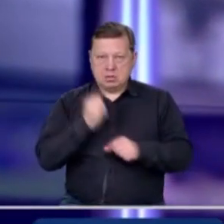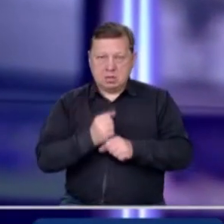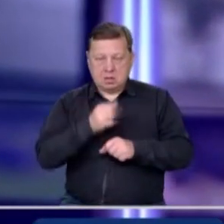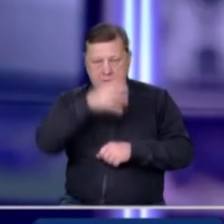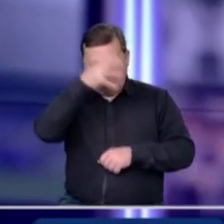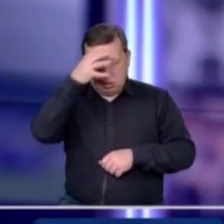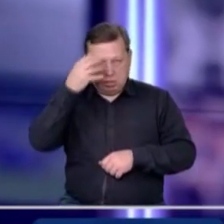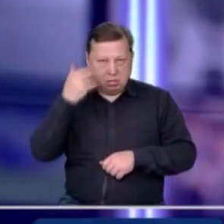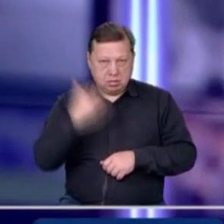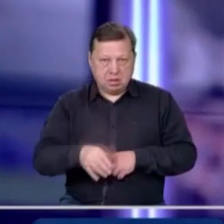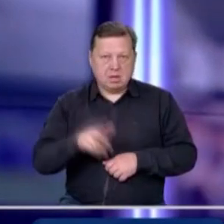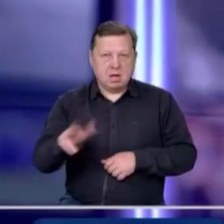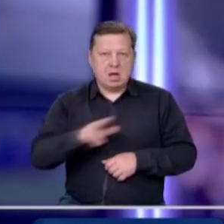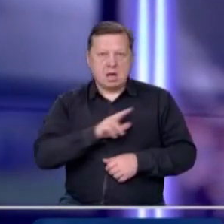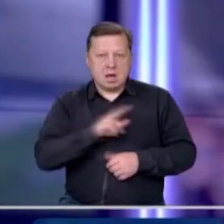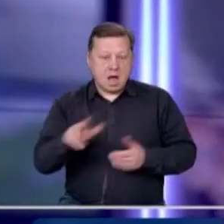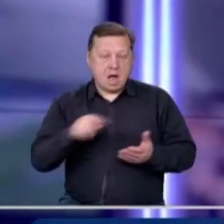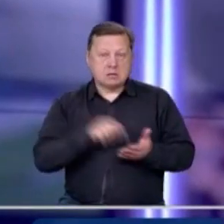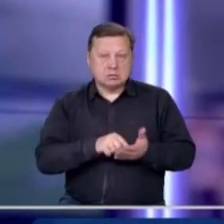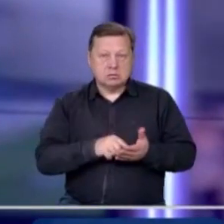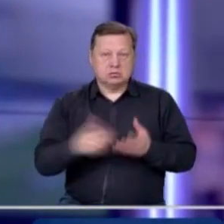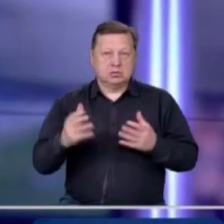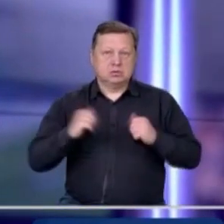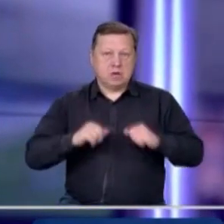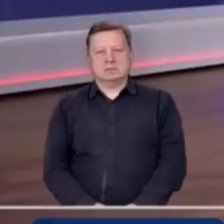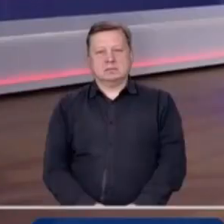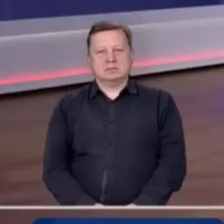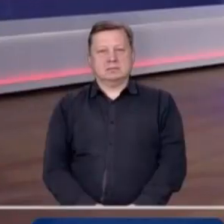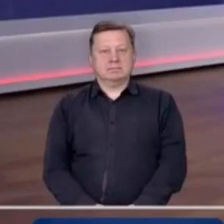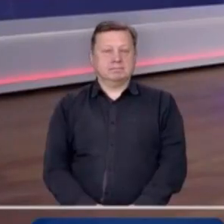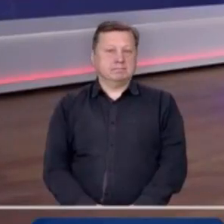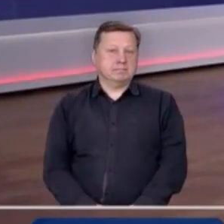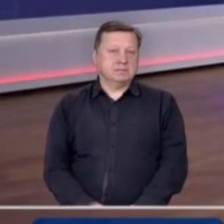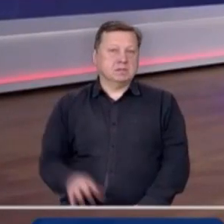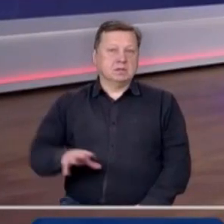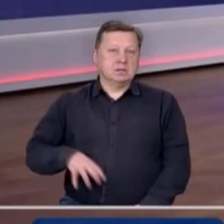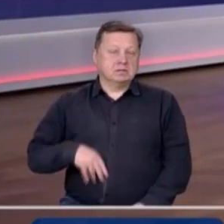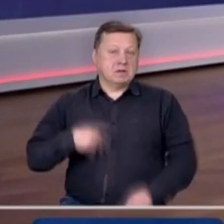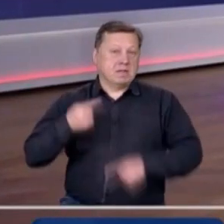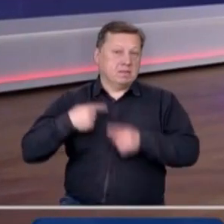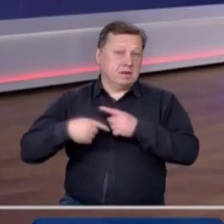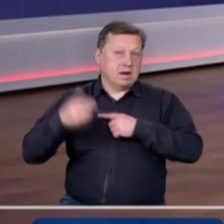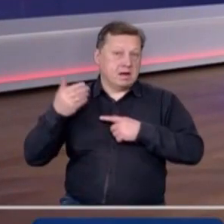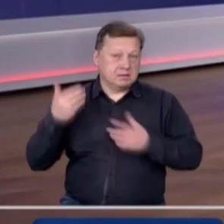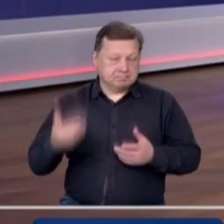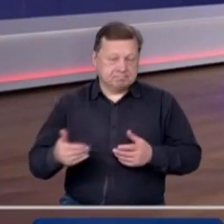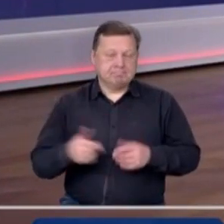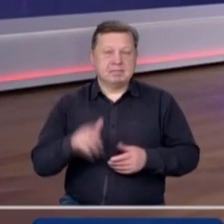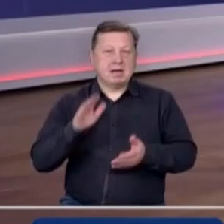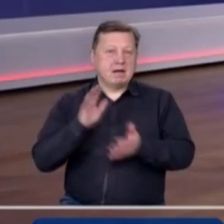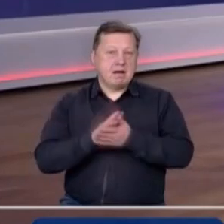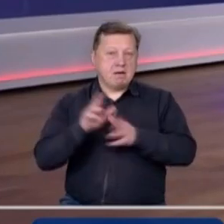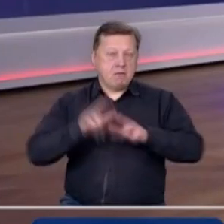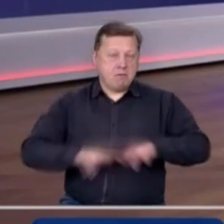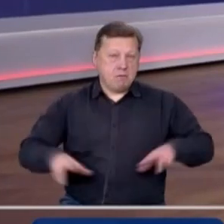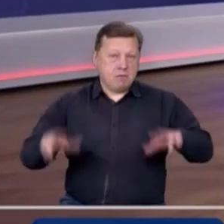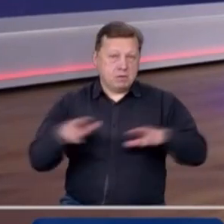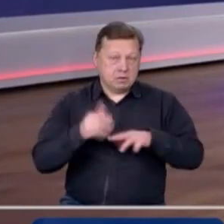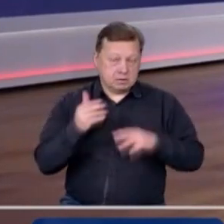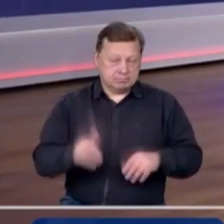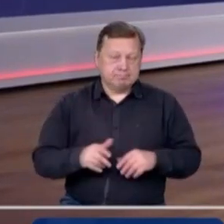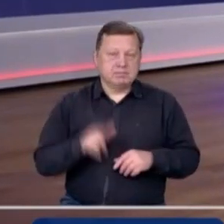bo nadawca każdego listu czeka przecież na odpowiedź. Świąteczne tradycje stanowią o charakterze rodziny i są